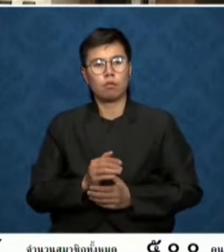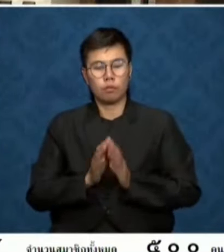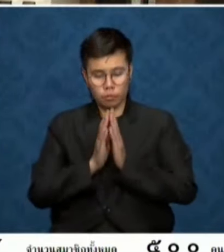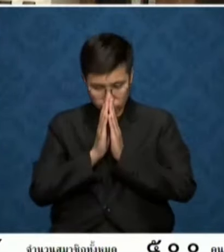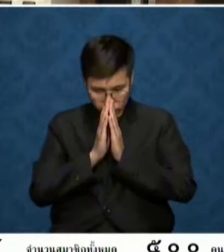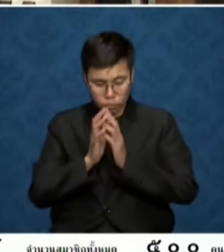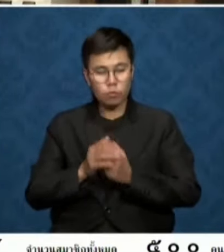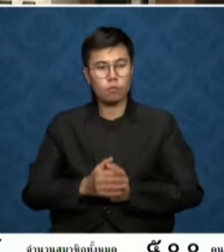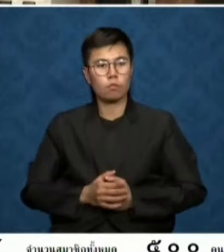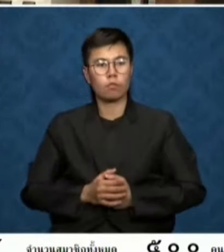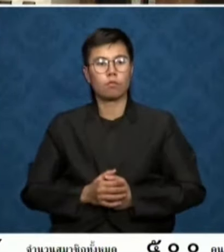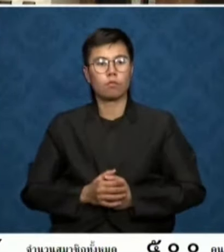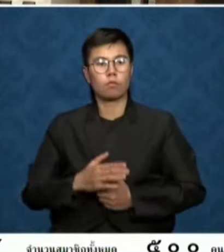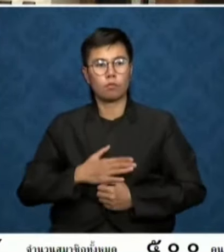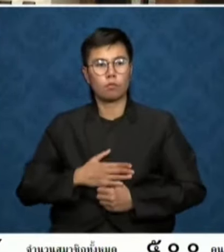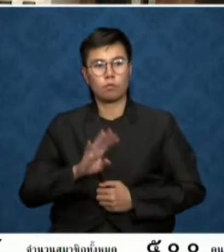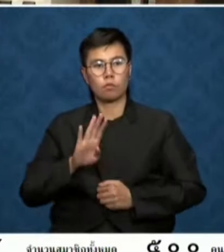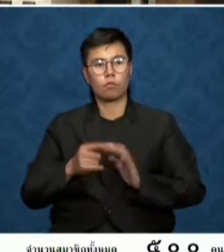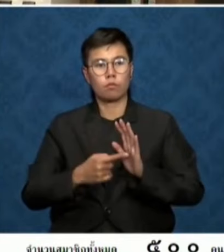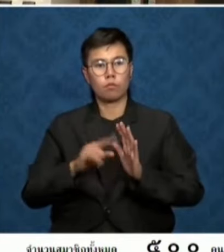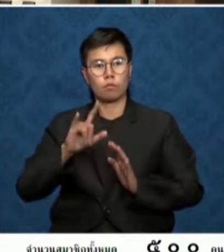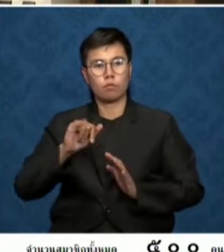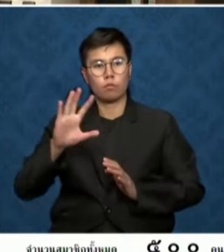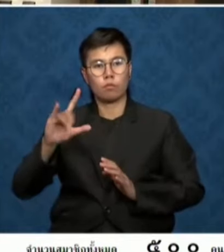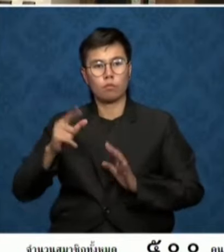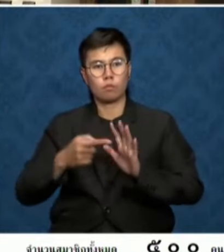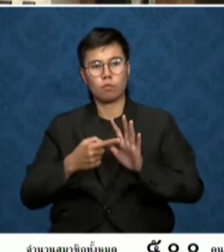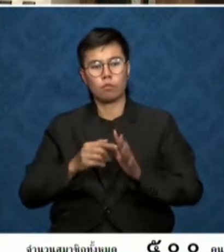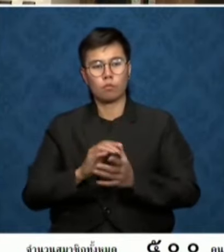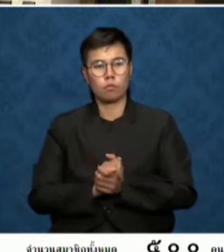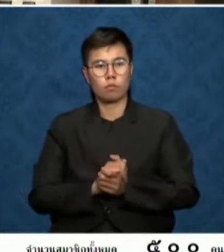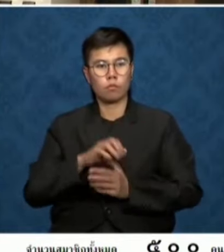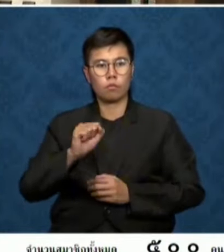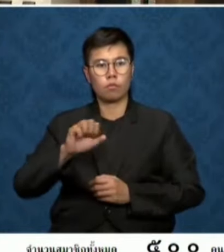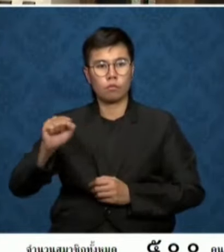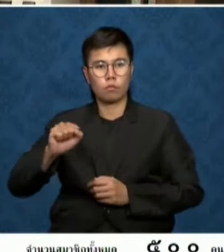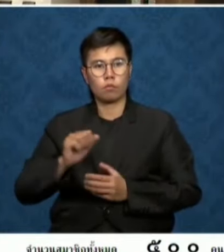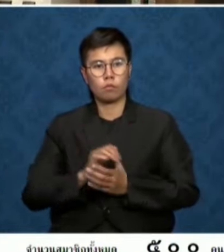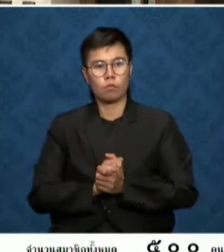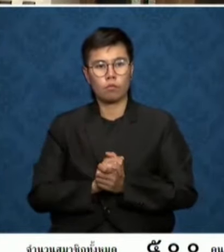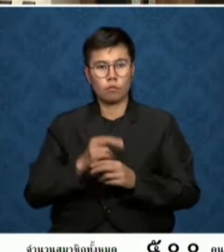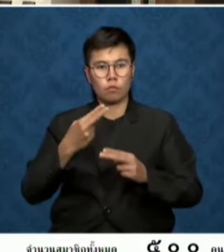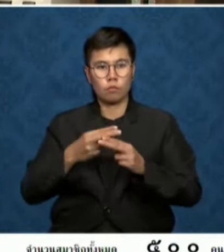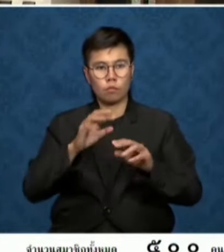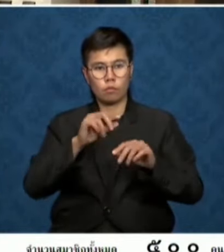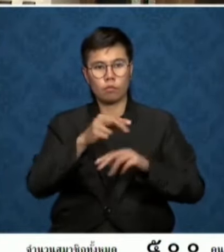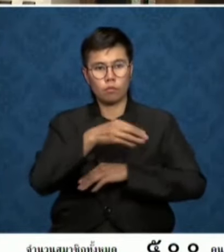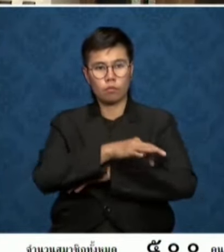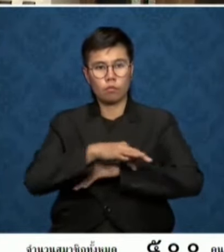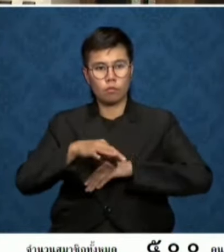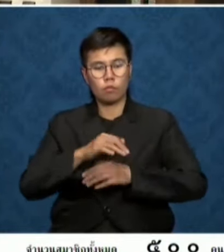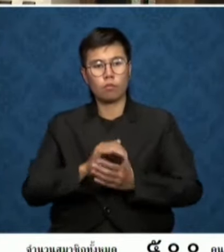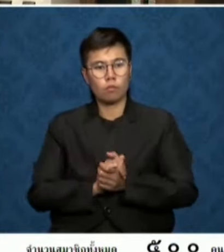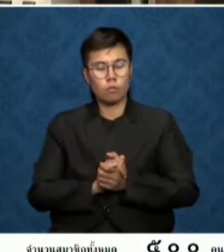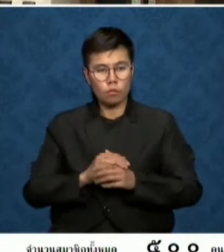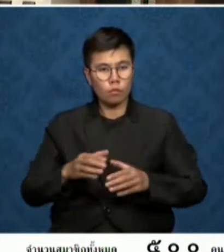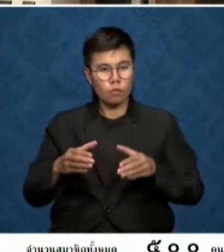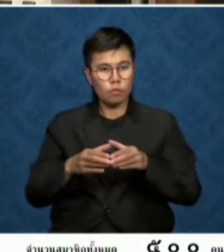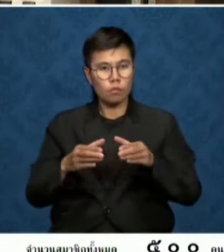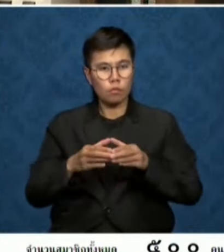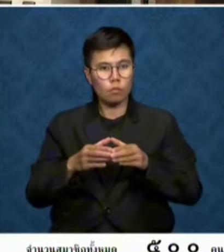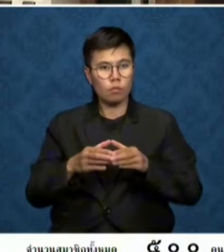แทนที่เคารพครับผมบัญชาเดชเจริญสิริกุลครับสมาชิกสภาผู้แทนราษฎรแบบบัญชีรายชื่อพรรคท้องที่ไทย ข